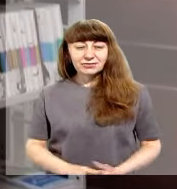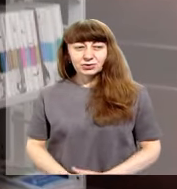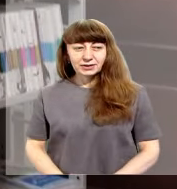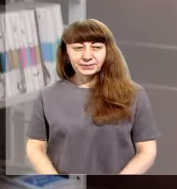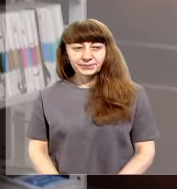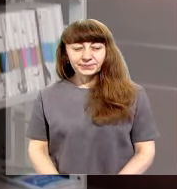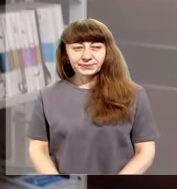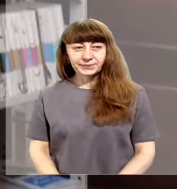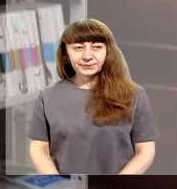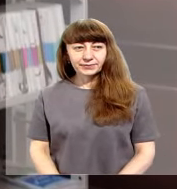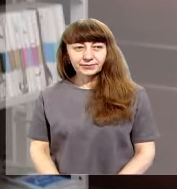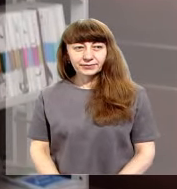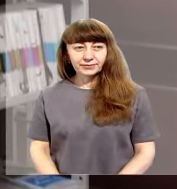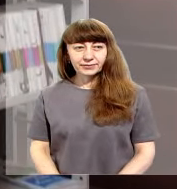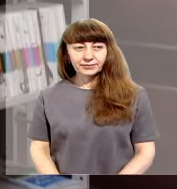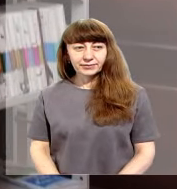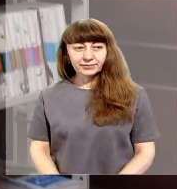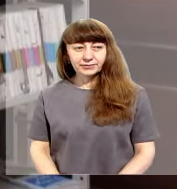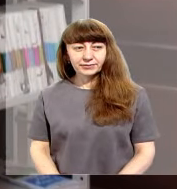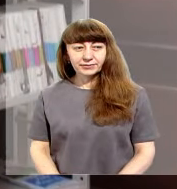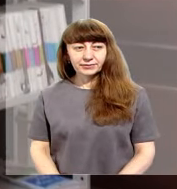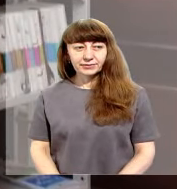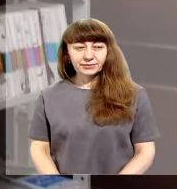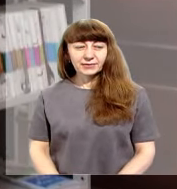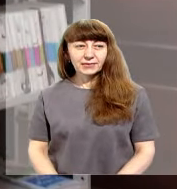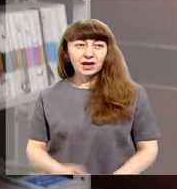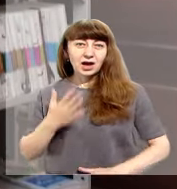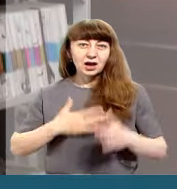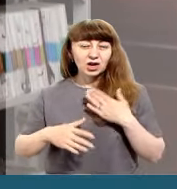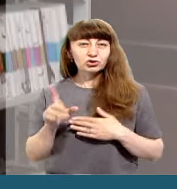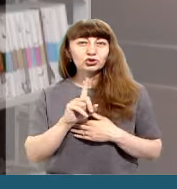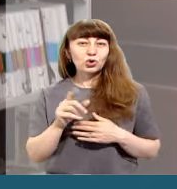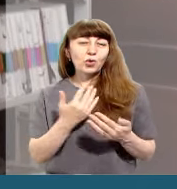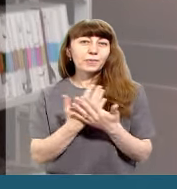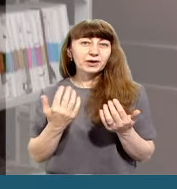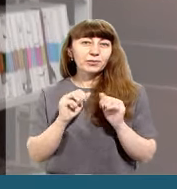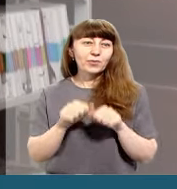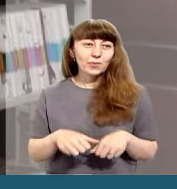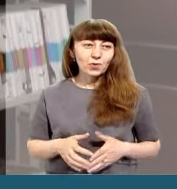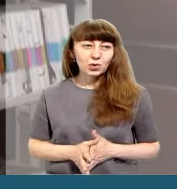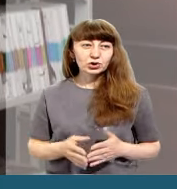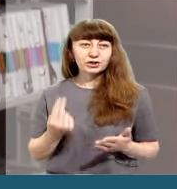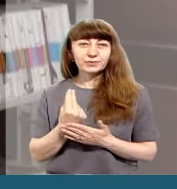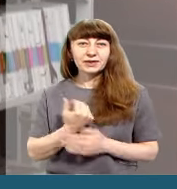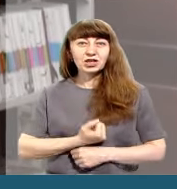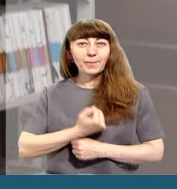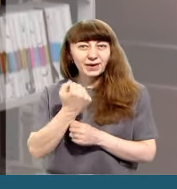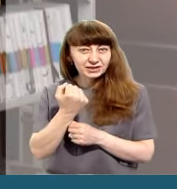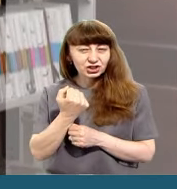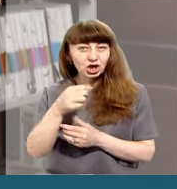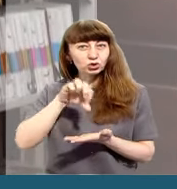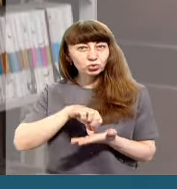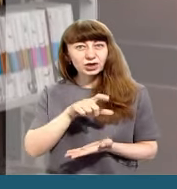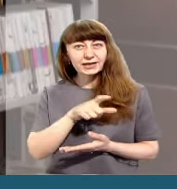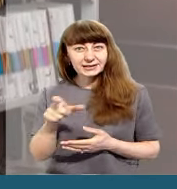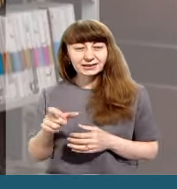этого мероприятия. Слава Богу, что мы еще можем материально поддержать участников. У